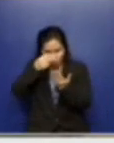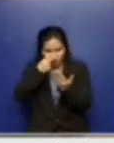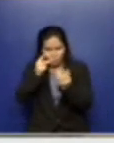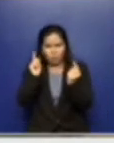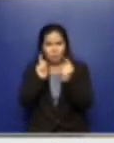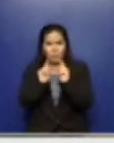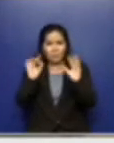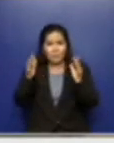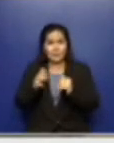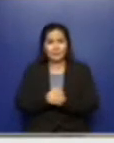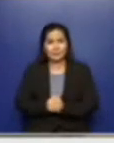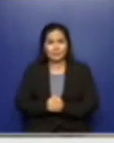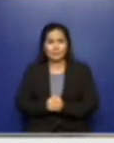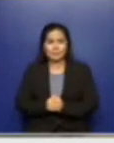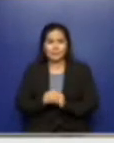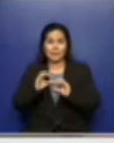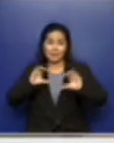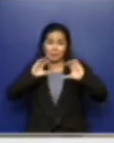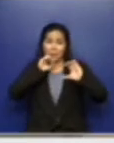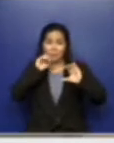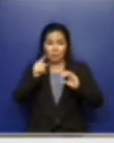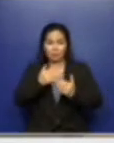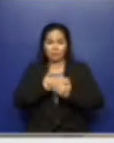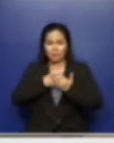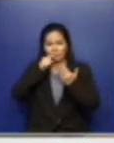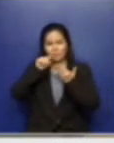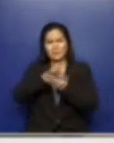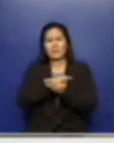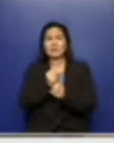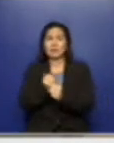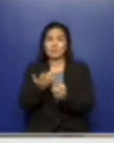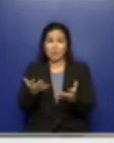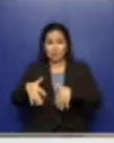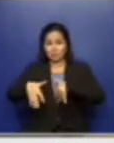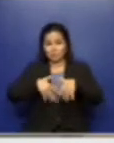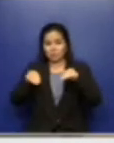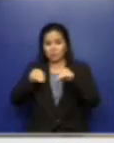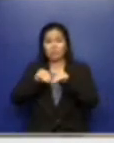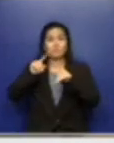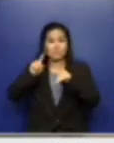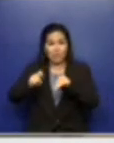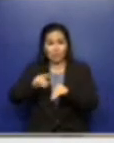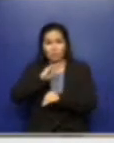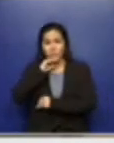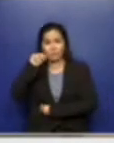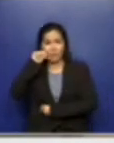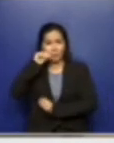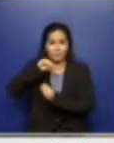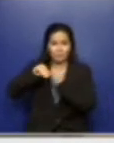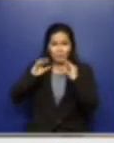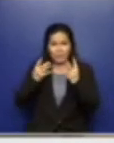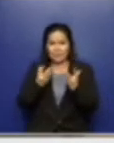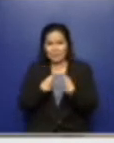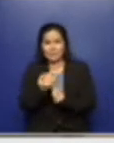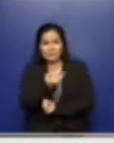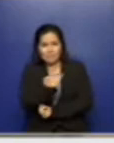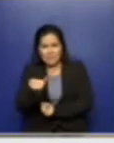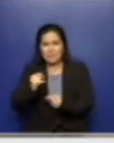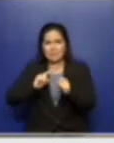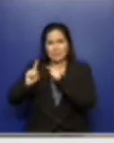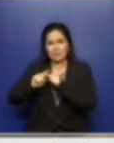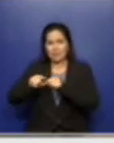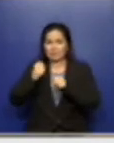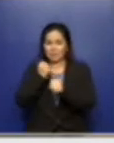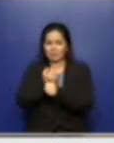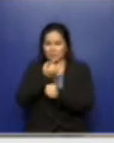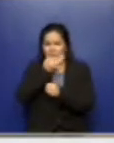แล้วจะบอกว่ารักประเทศชาติได้อย่างไรประชาชนจะอดตายเมื่อไม่มีน้ำไม่มีดินเปรี้ยวดินเสียดินเค็มแ